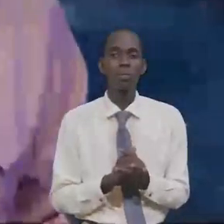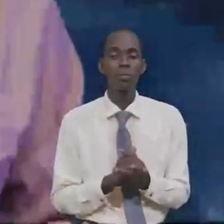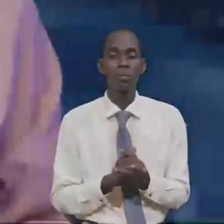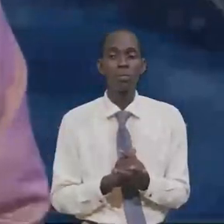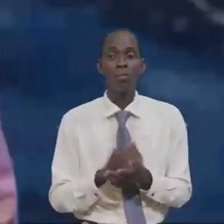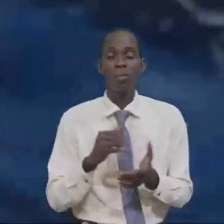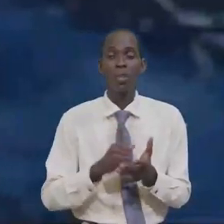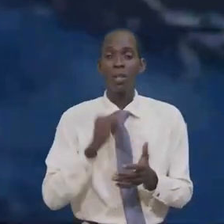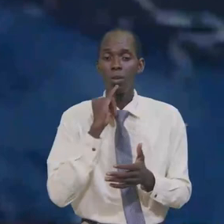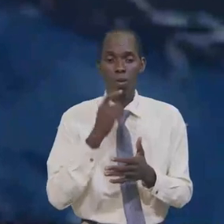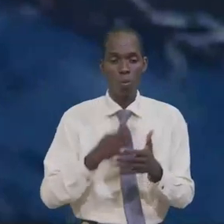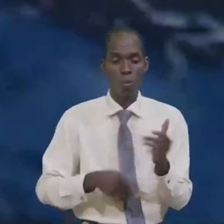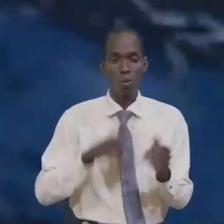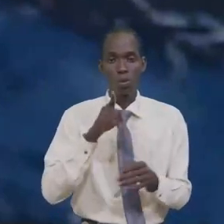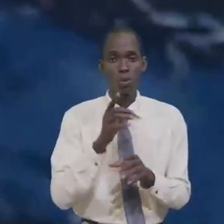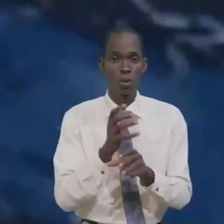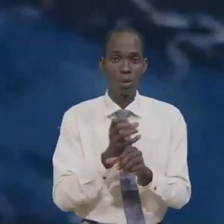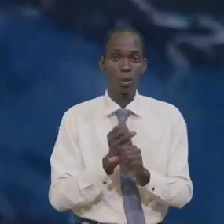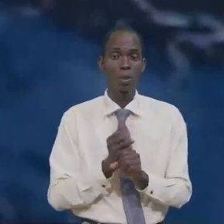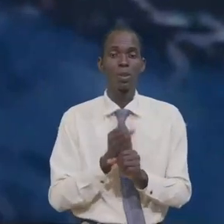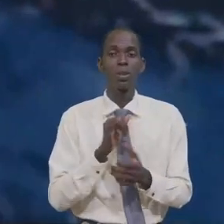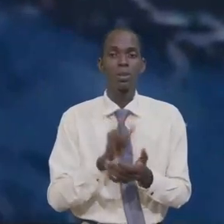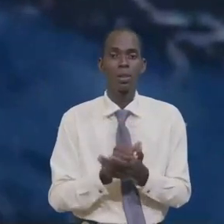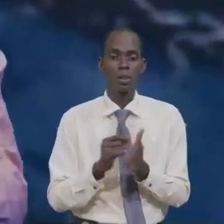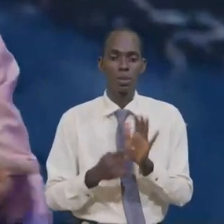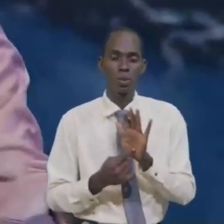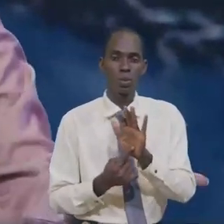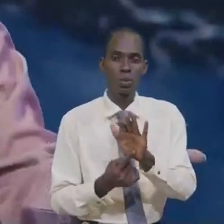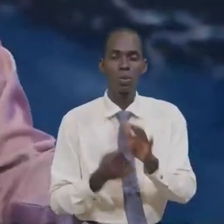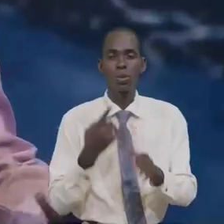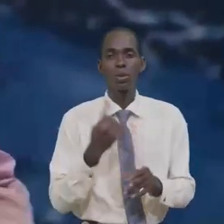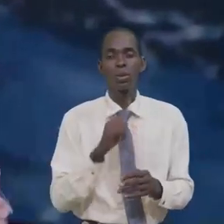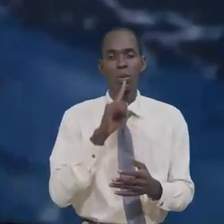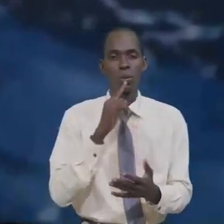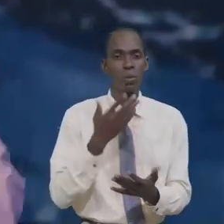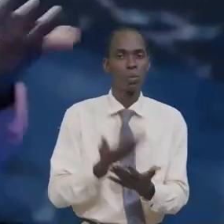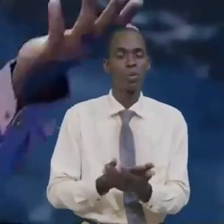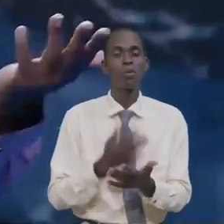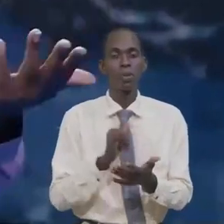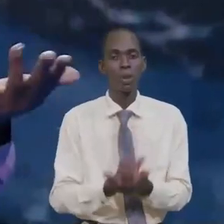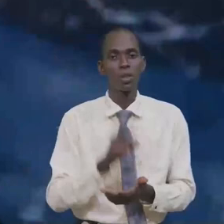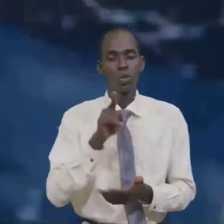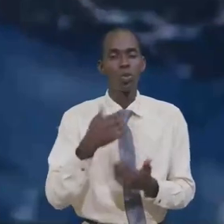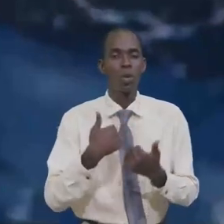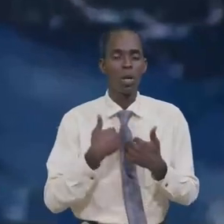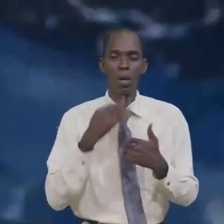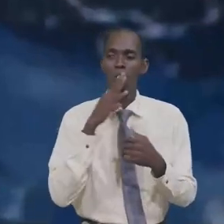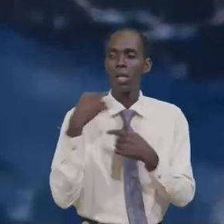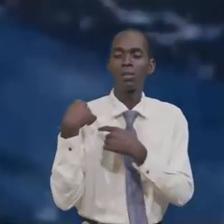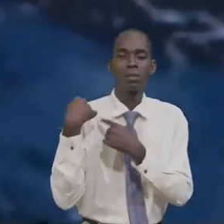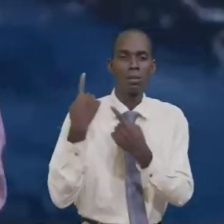obtenez qui montre l'évidence que vous courez si vous obtenez rien